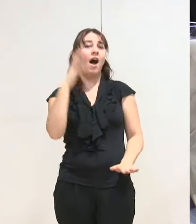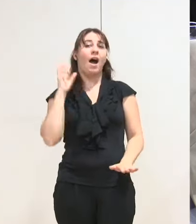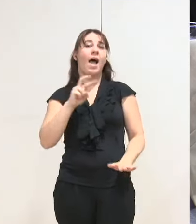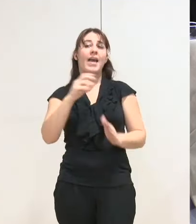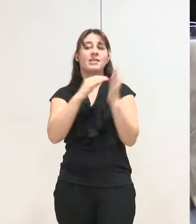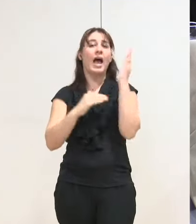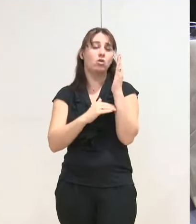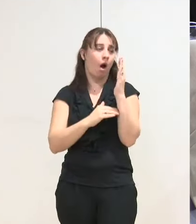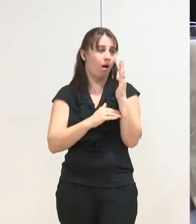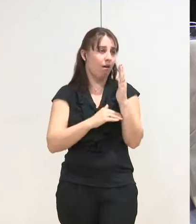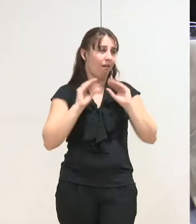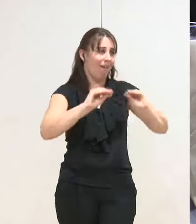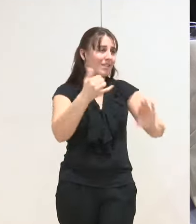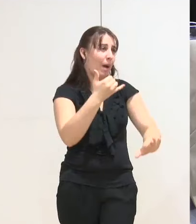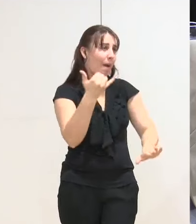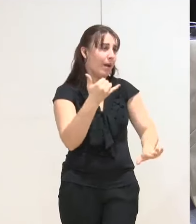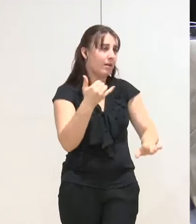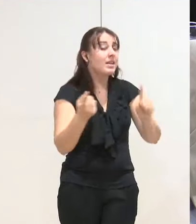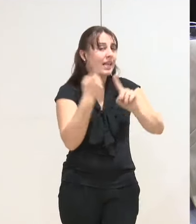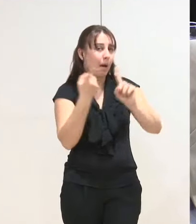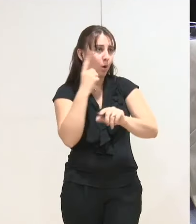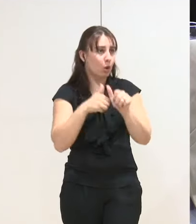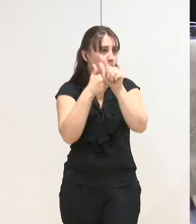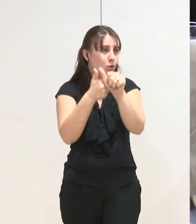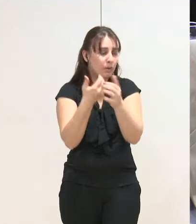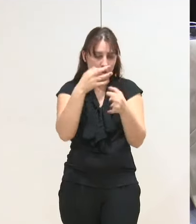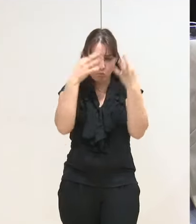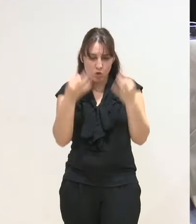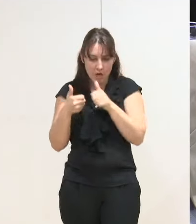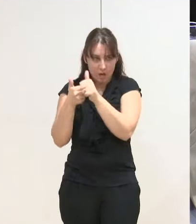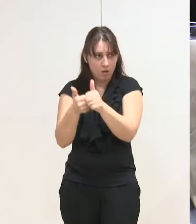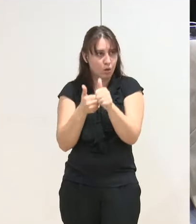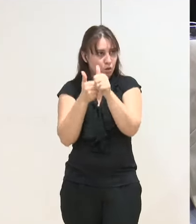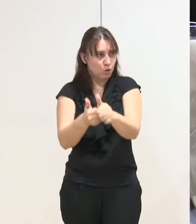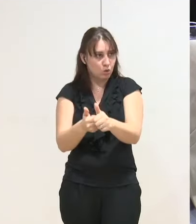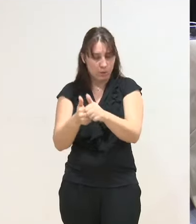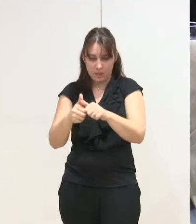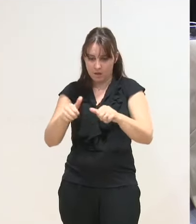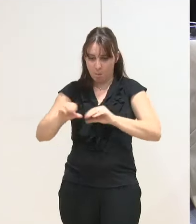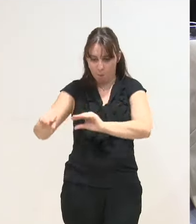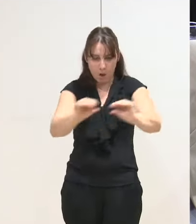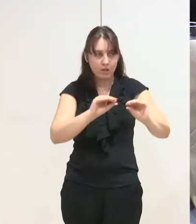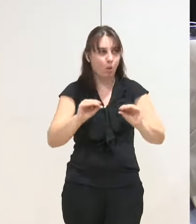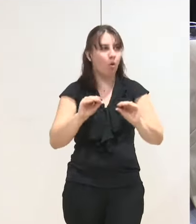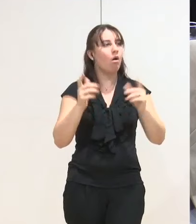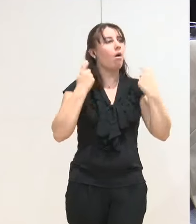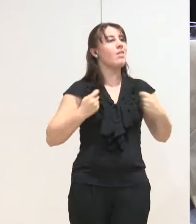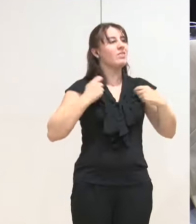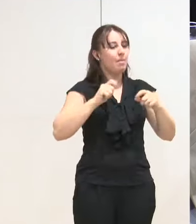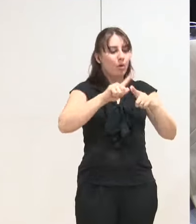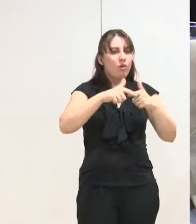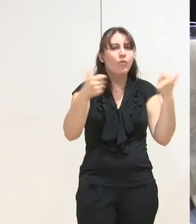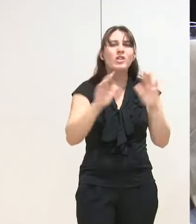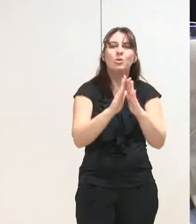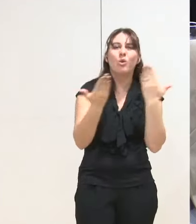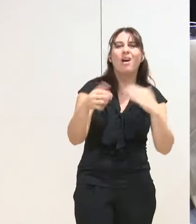examiner un budget en prenant la maille qui convient en l'occurrence non pas celle des dépenses pour les fournitures scolaires